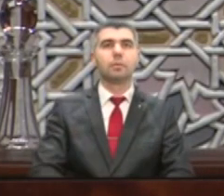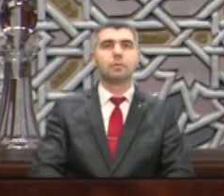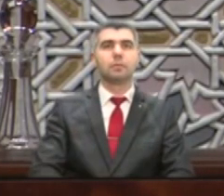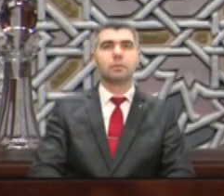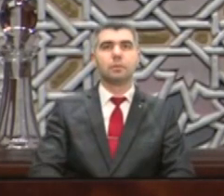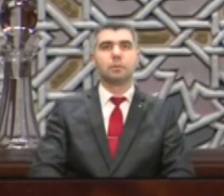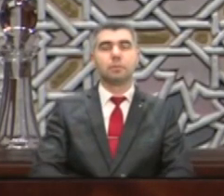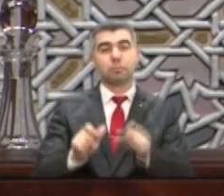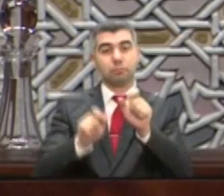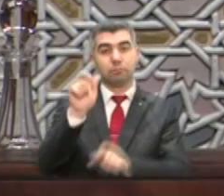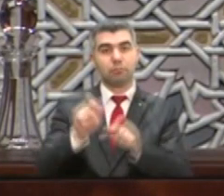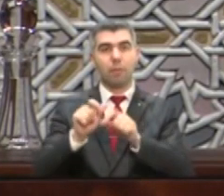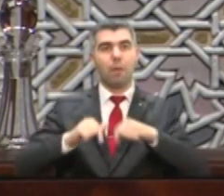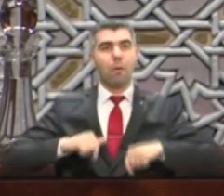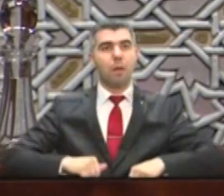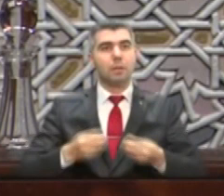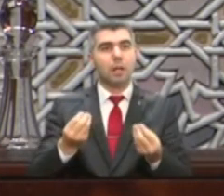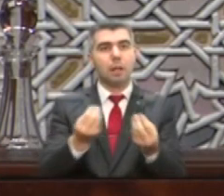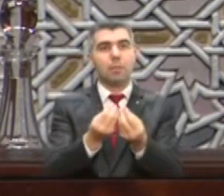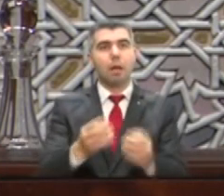سيدة وسادة الوزراء،